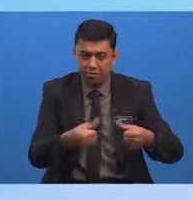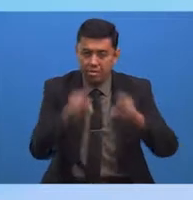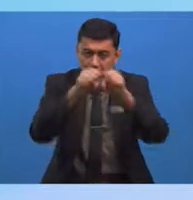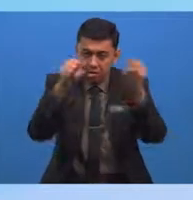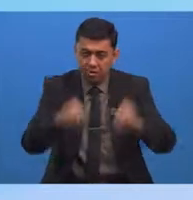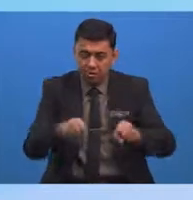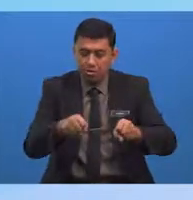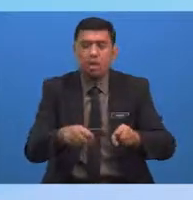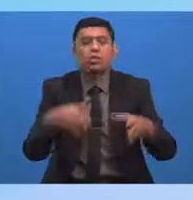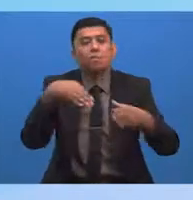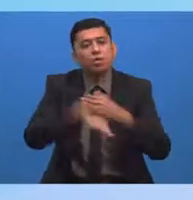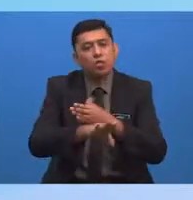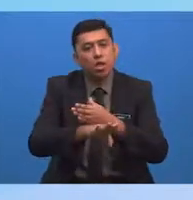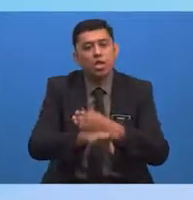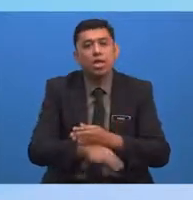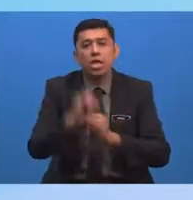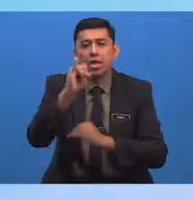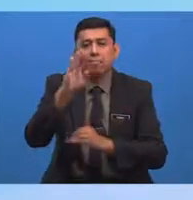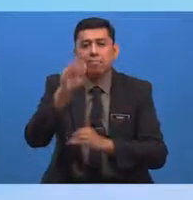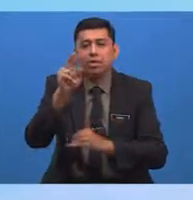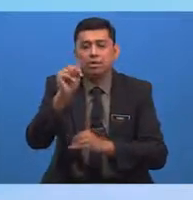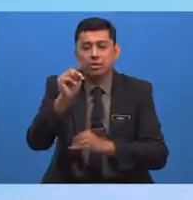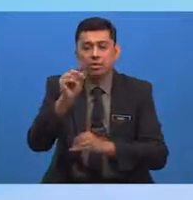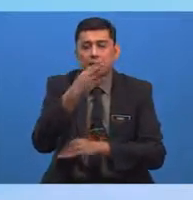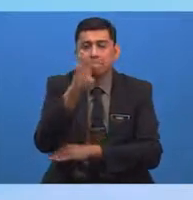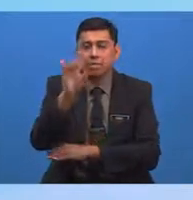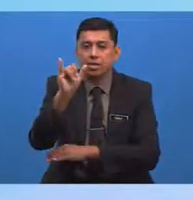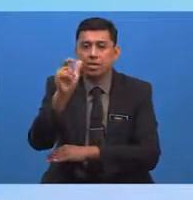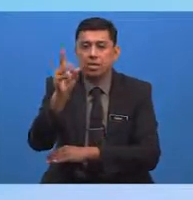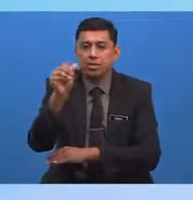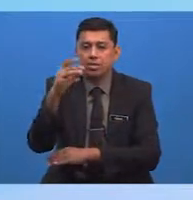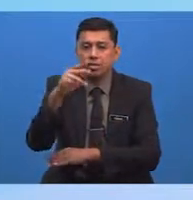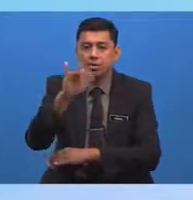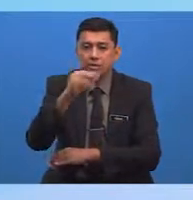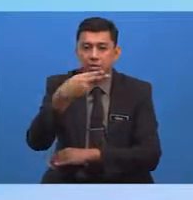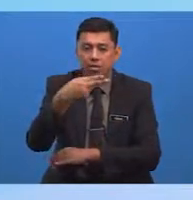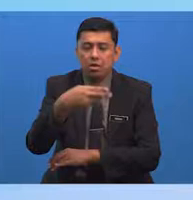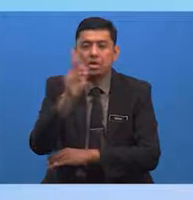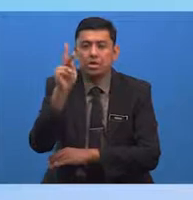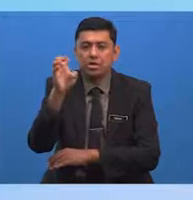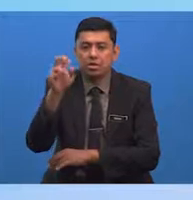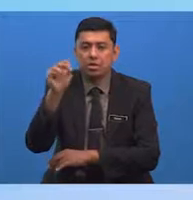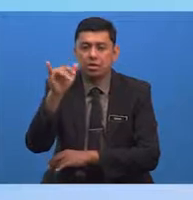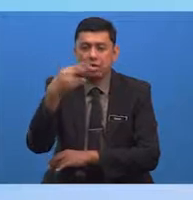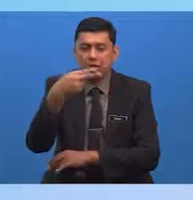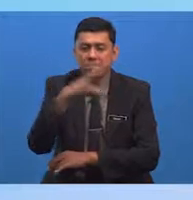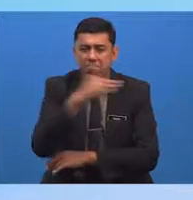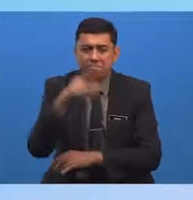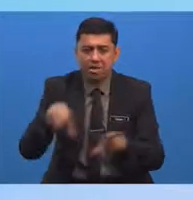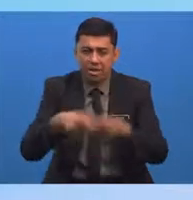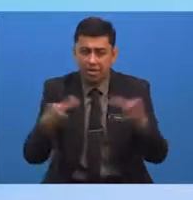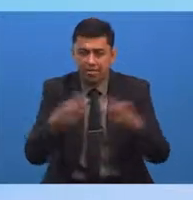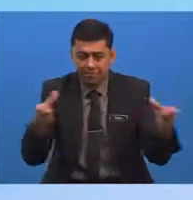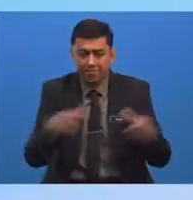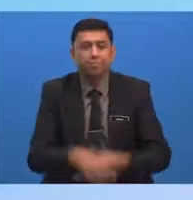kesukuan termasuklah Iban, Bidayuh, Kenyah, Kelabit dan Kayan. Bagi